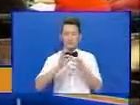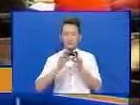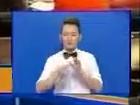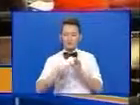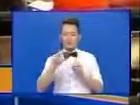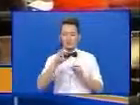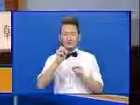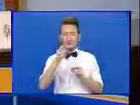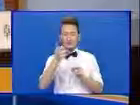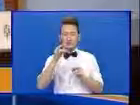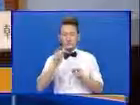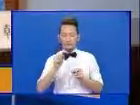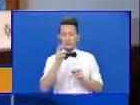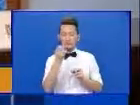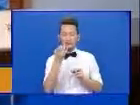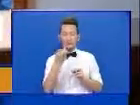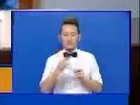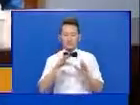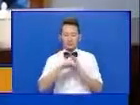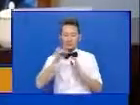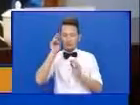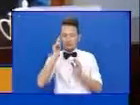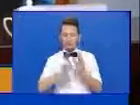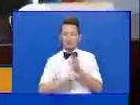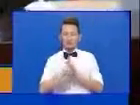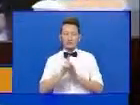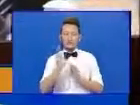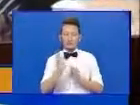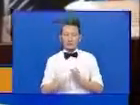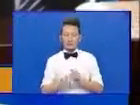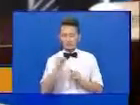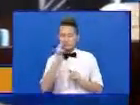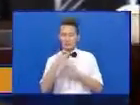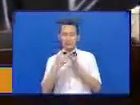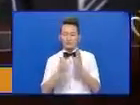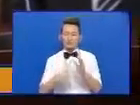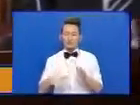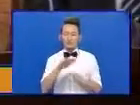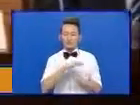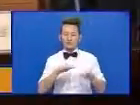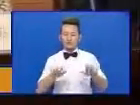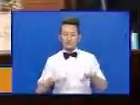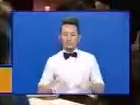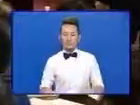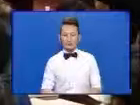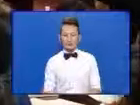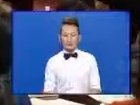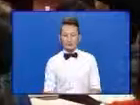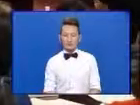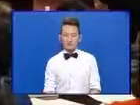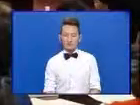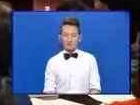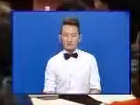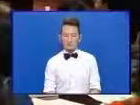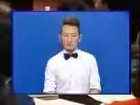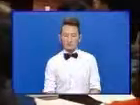бойынша академиялық оқу жұмыстарын қолға алады. Гүлсанат Қалмырзақызы, Ерлан Тұралиев, Бағдаулет Разақ, Оңтүстік ақпарат.